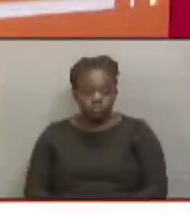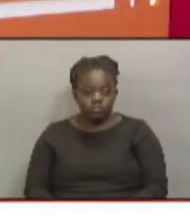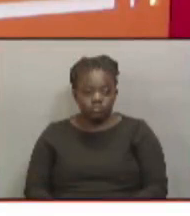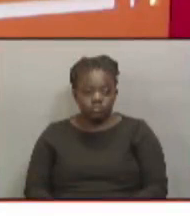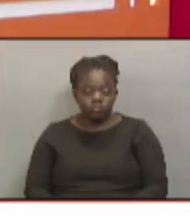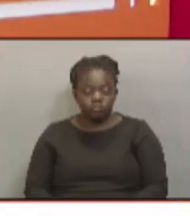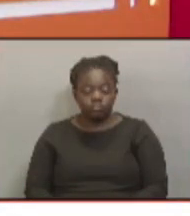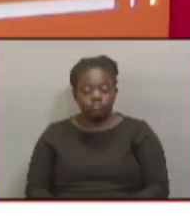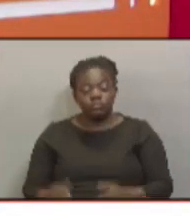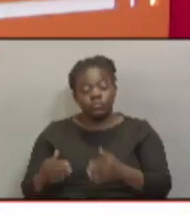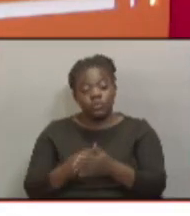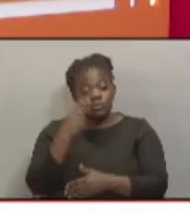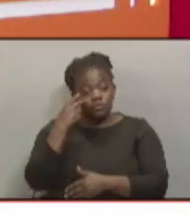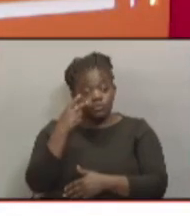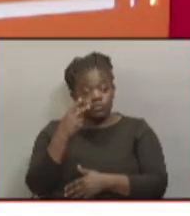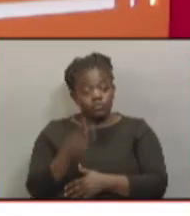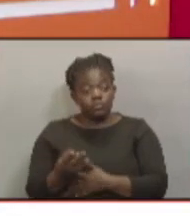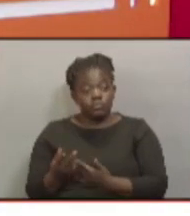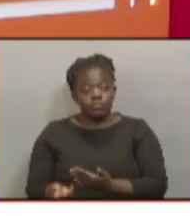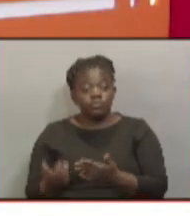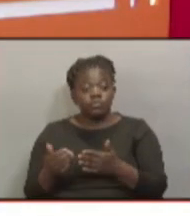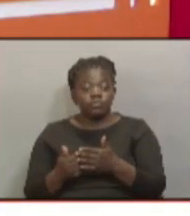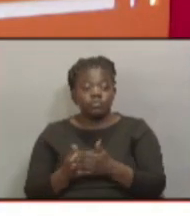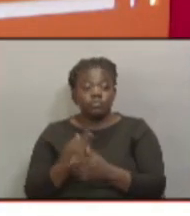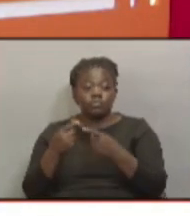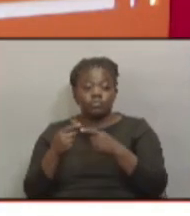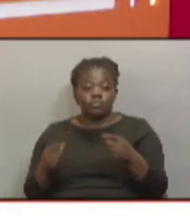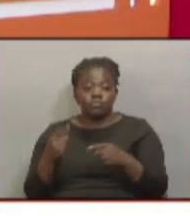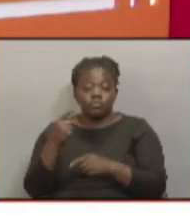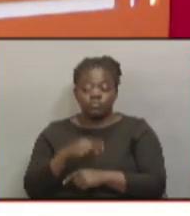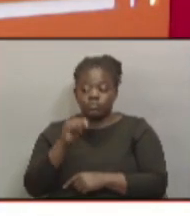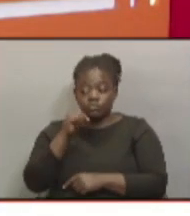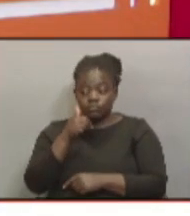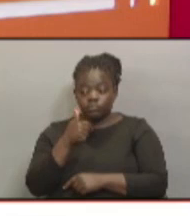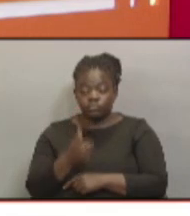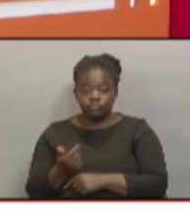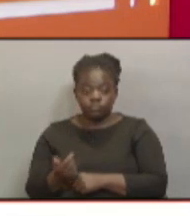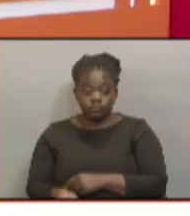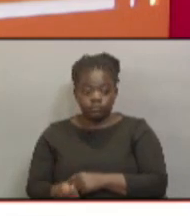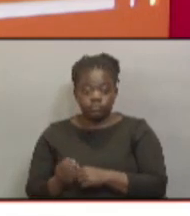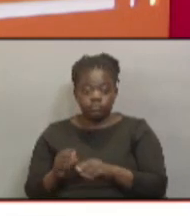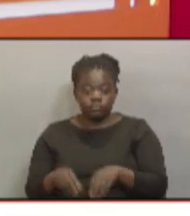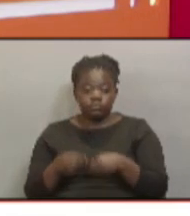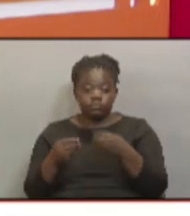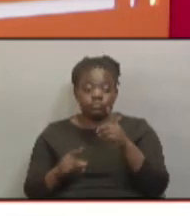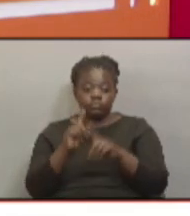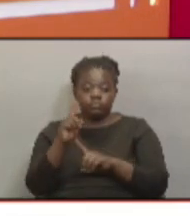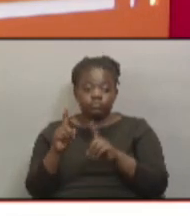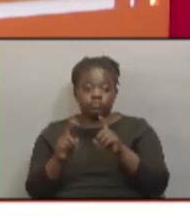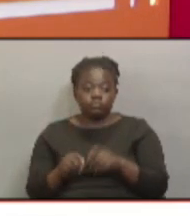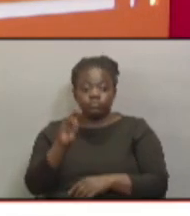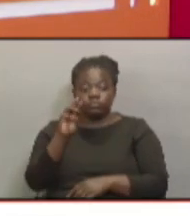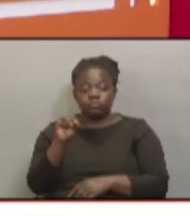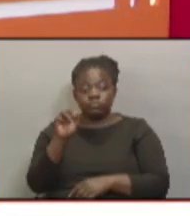Ate olupapula lwa New Vision lusaba okuludde ekipya okutandika n'olunaku olw'enkya, lugenda kutuusaako ebibuuzo ebya